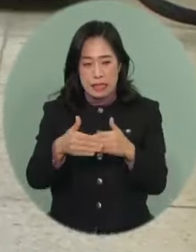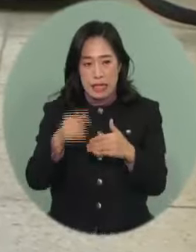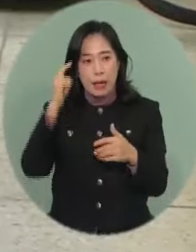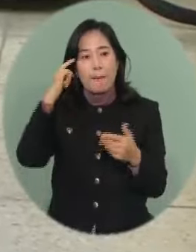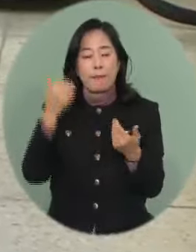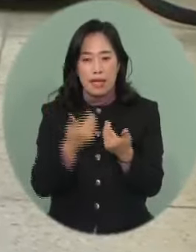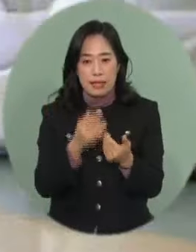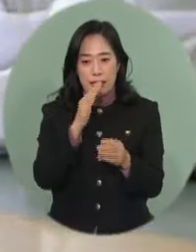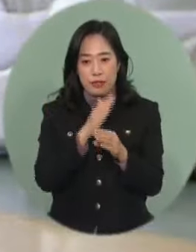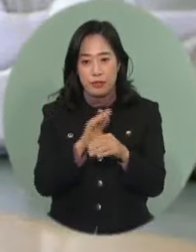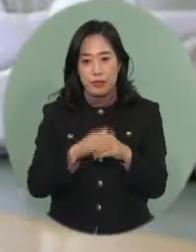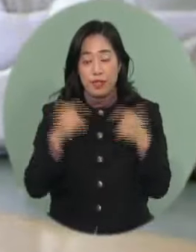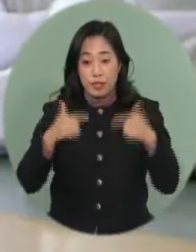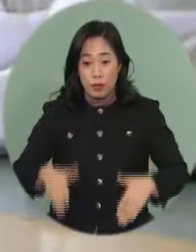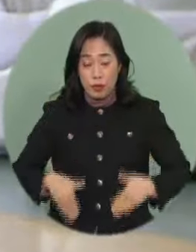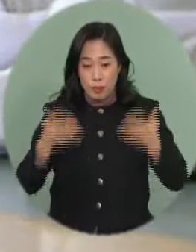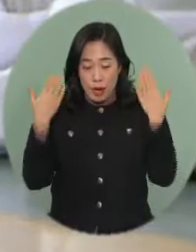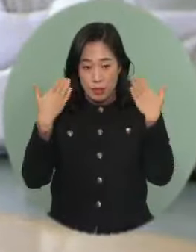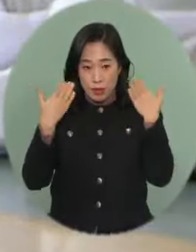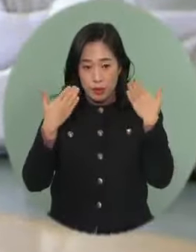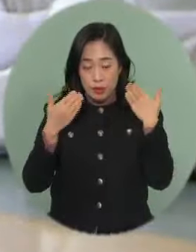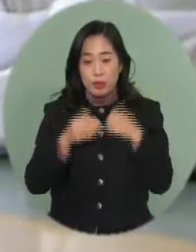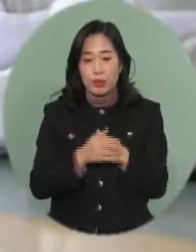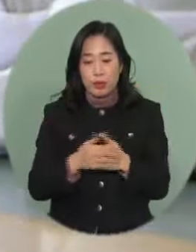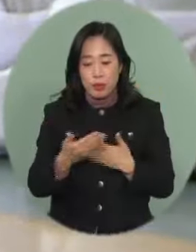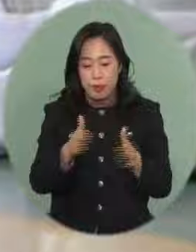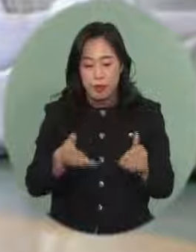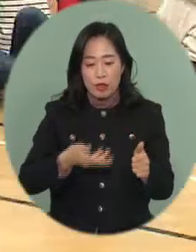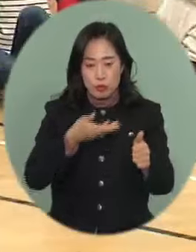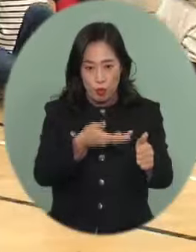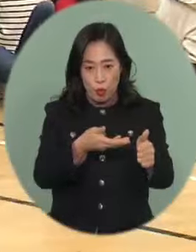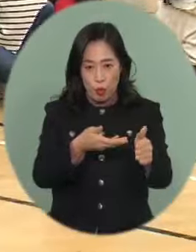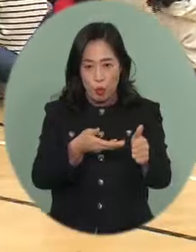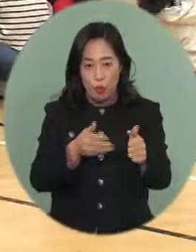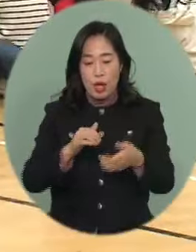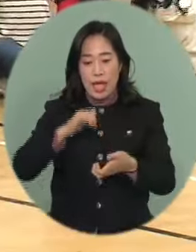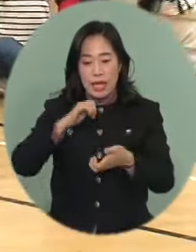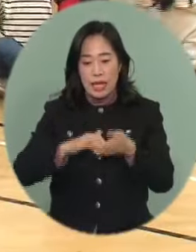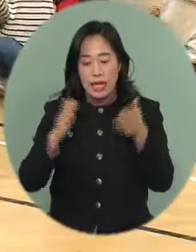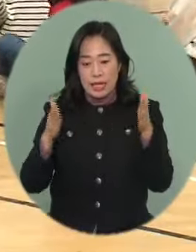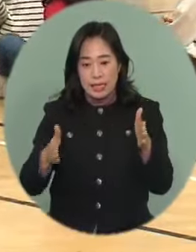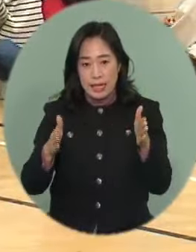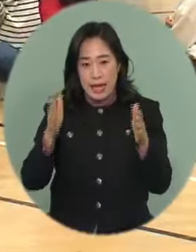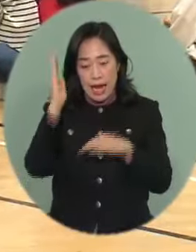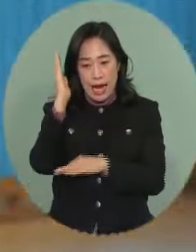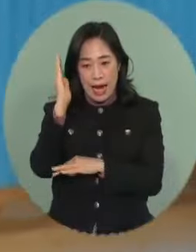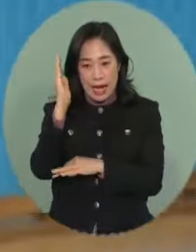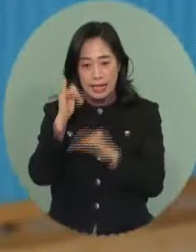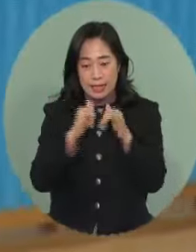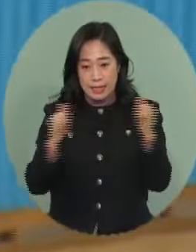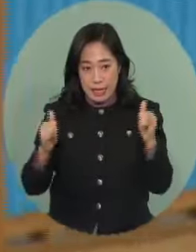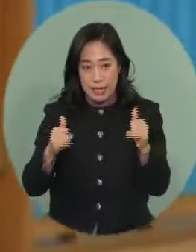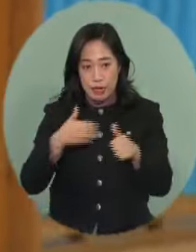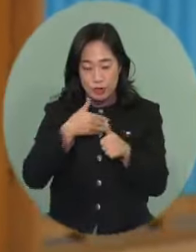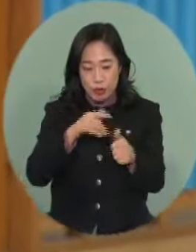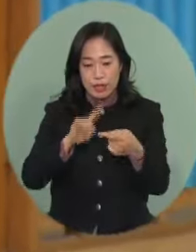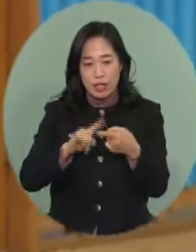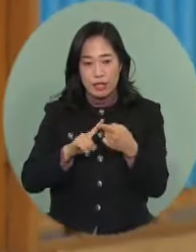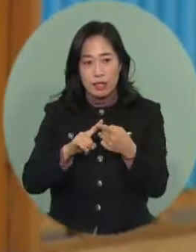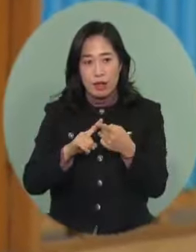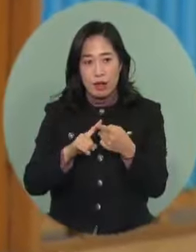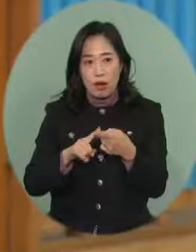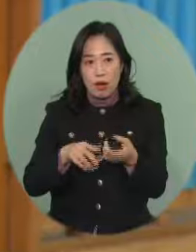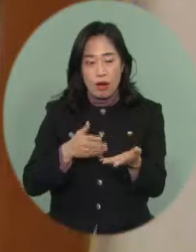수업 준비할 교실을 늘봄 학교 이용 공간으로 내줘야 하고 기간제 강사를 투입하는 것만으로는 전담 인력 확보가 어렵다는